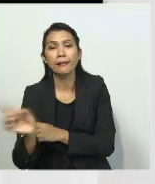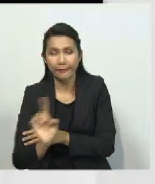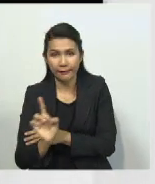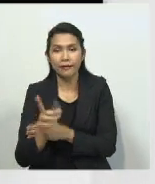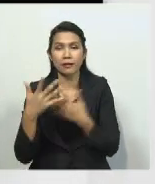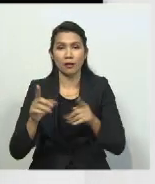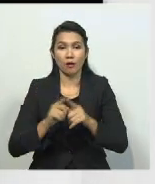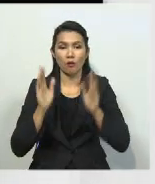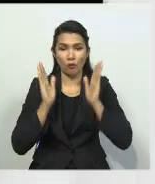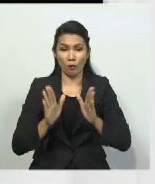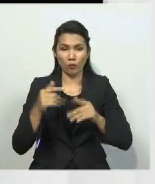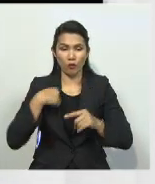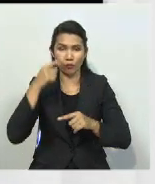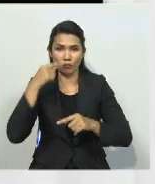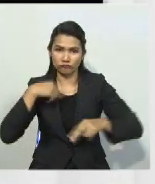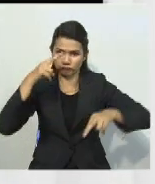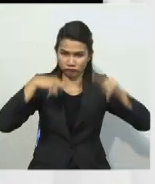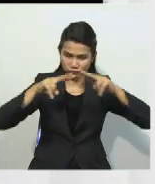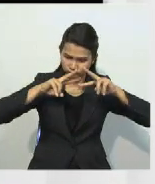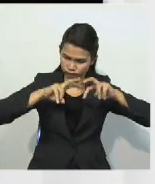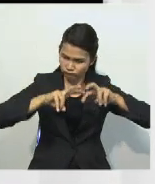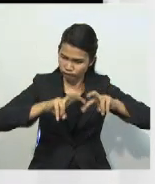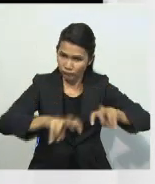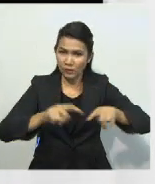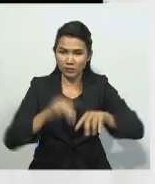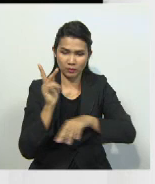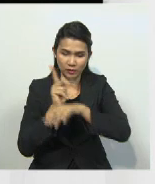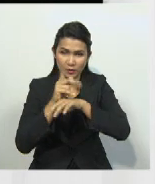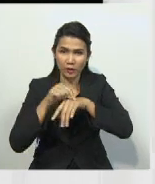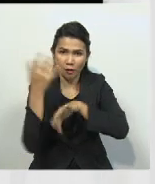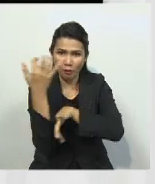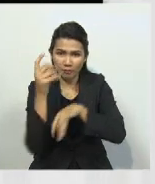และนักรบไซเบอร์ที่จะคอยสอดส่องการกระทำความผิดทางอิเล็กทรอนิกส์ค่ะ